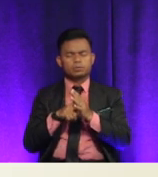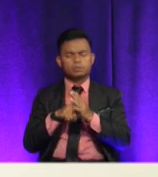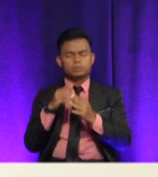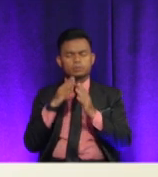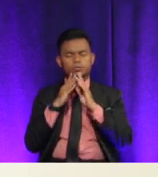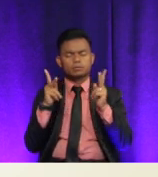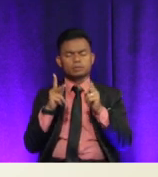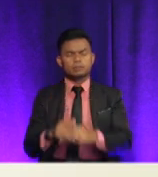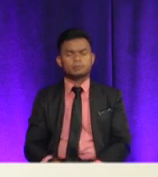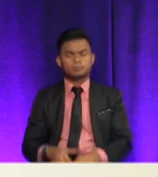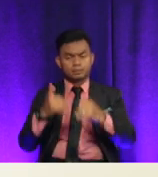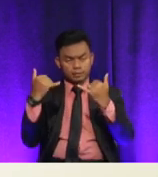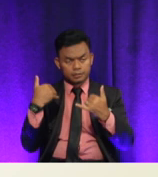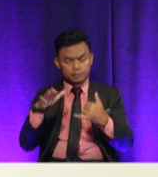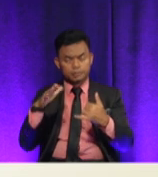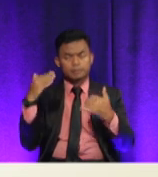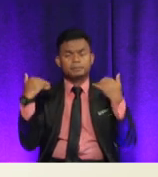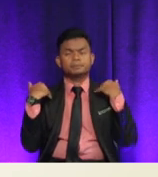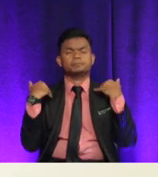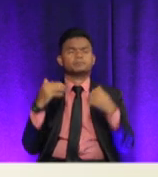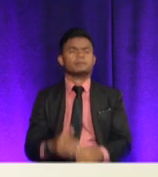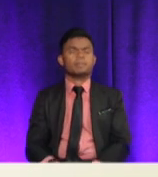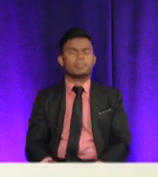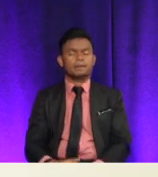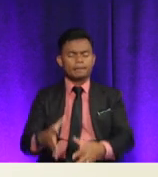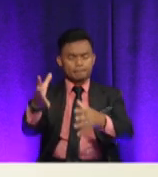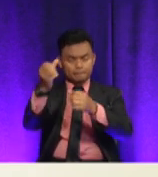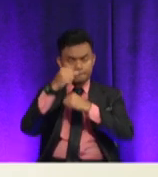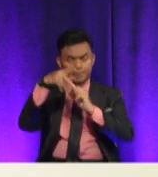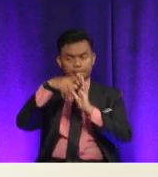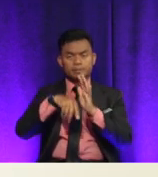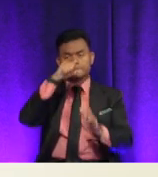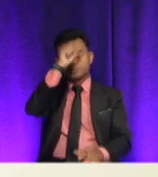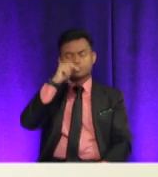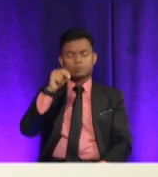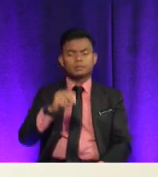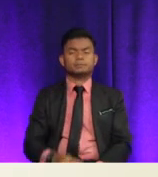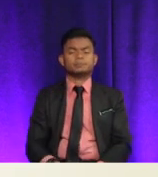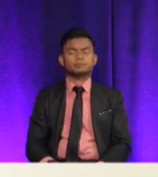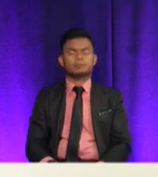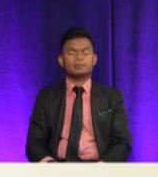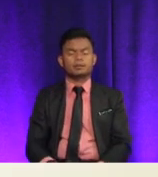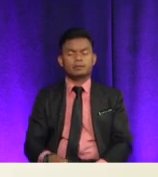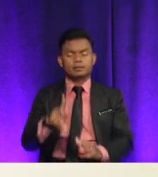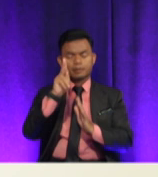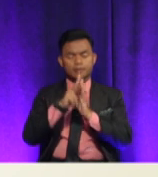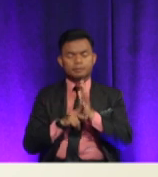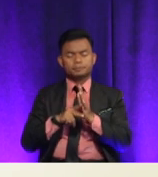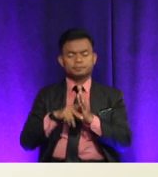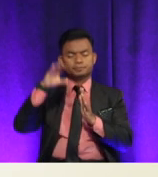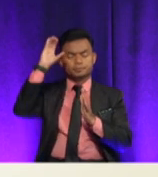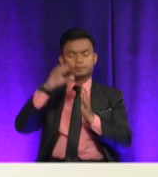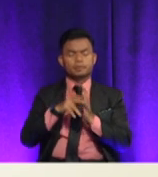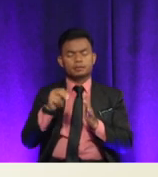dulu tak ada sekarang tak ada maka kita boleh ambil di sini ada persoalan kepercayaan kepada unsur luar biasa ataupun unsur-unsur